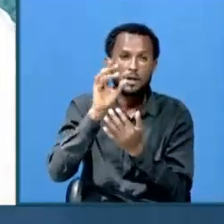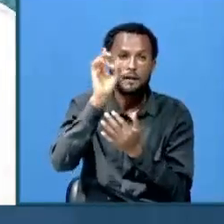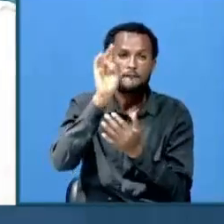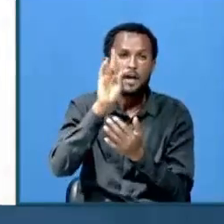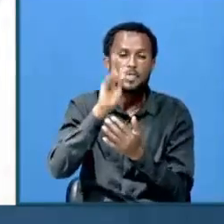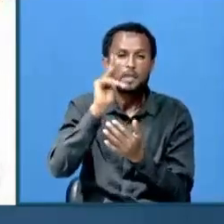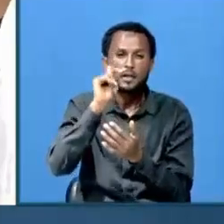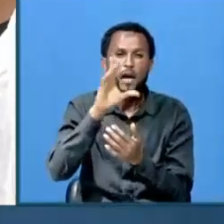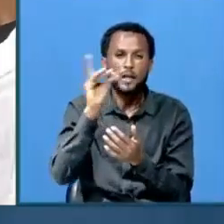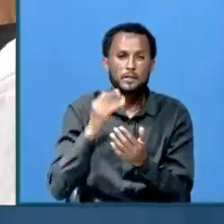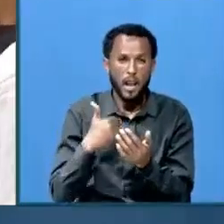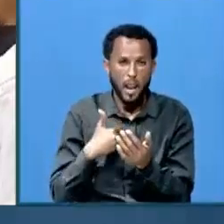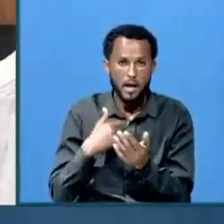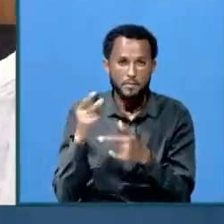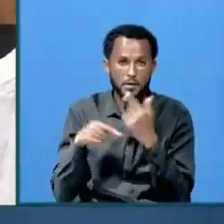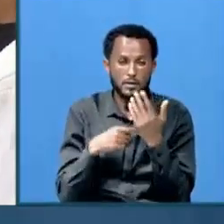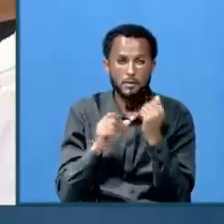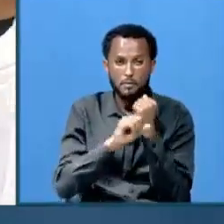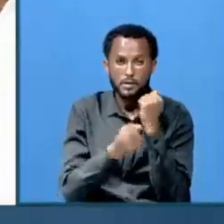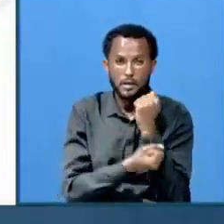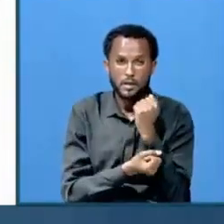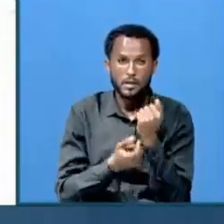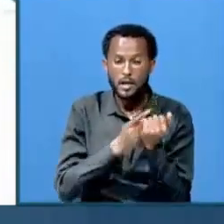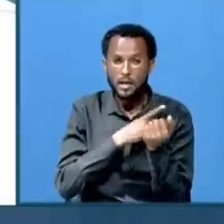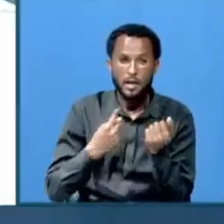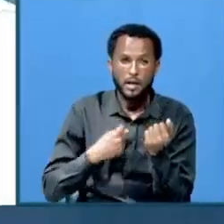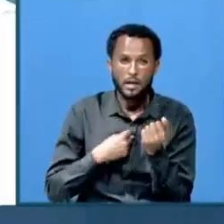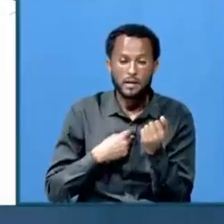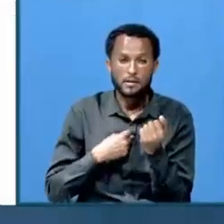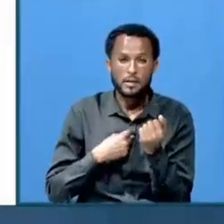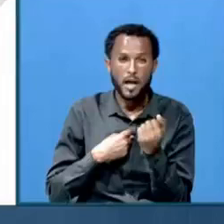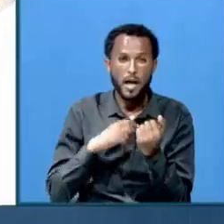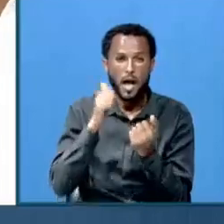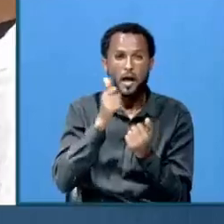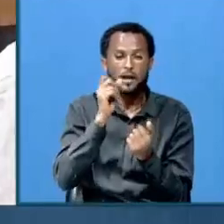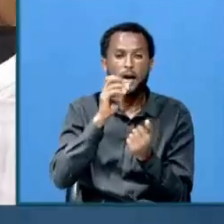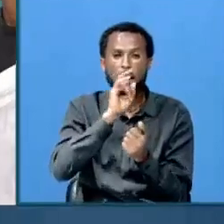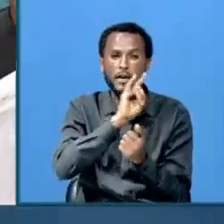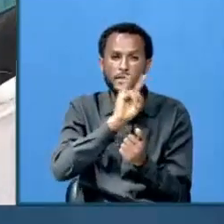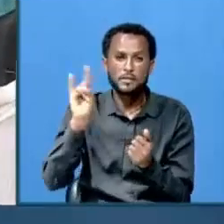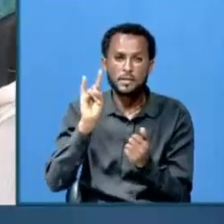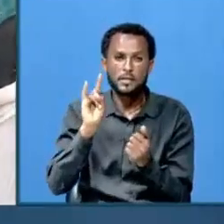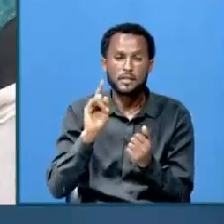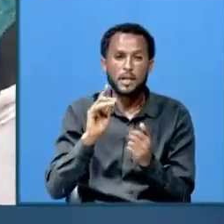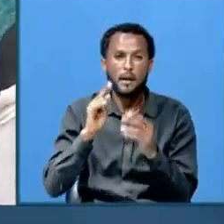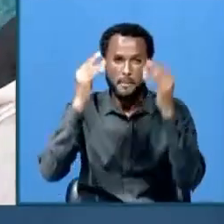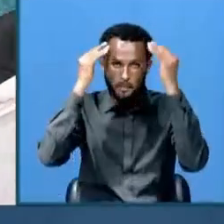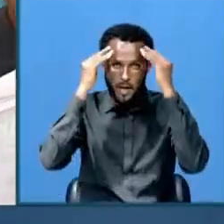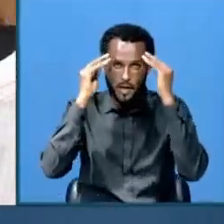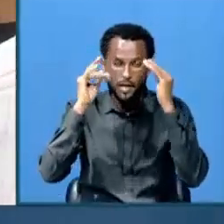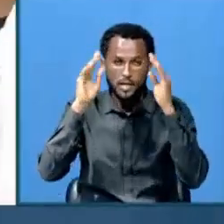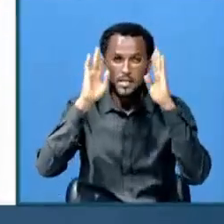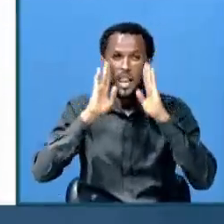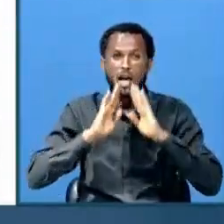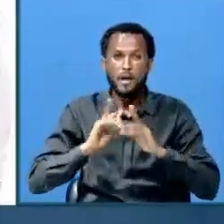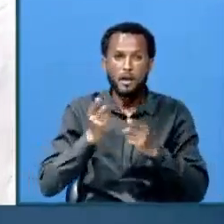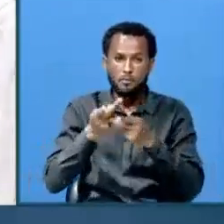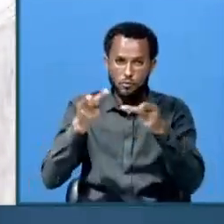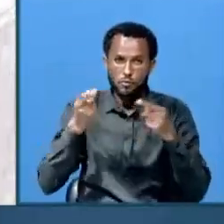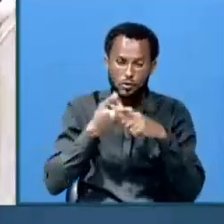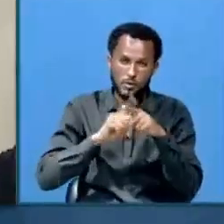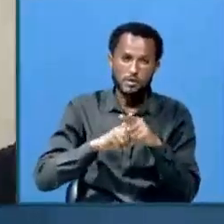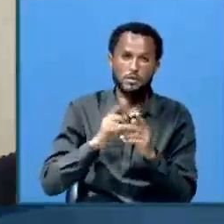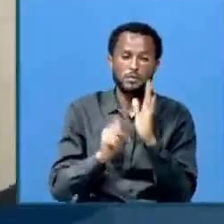ማለት እዩ። በዚ መሰረት ድማ ንሕና ናይ ብሄረ ኣጋዚ ውላድ ዝኾና ድማ መንበረ ሰላማ ናብ ቦትኡ ክንመልስ ክንክለልና ማለት እዩ። ህዝቢ ትግራይ